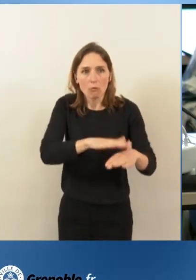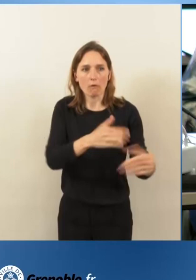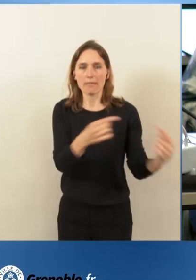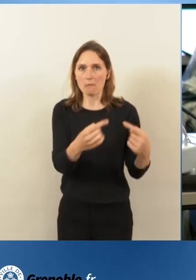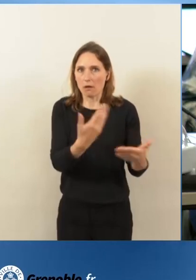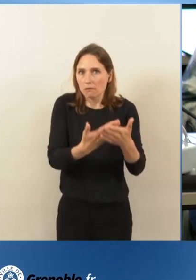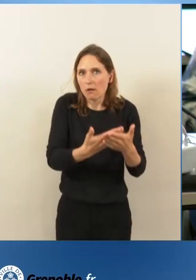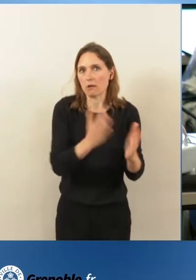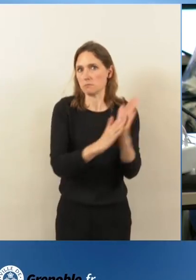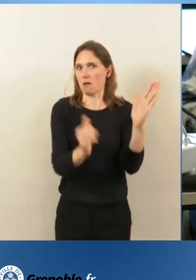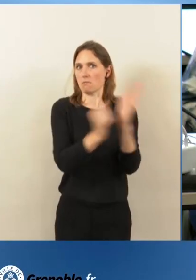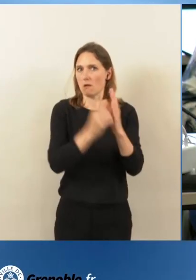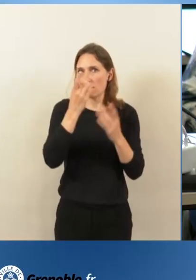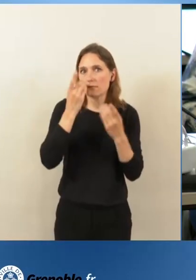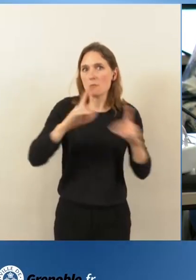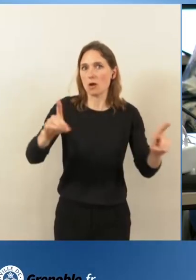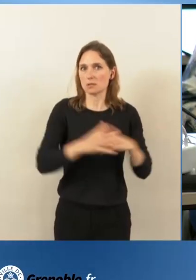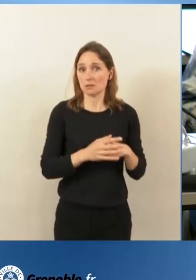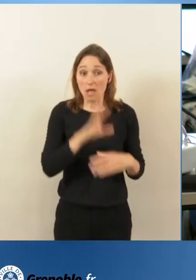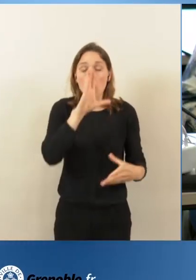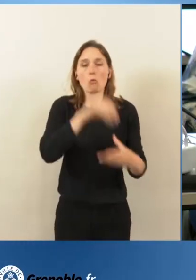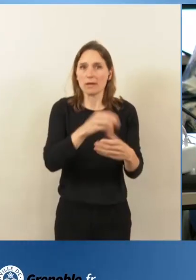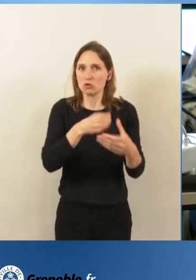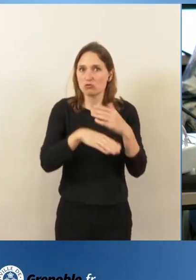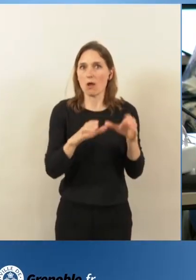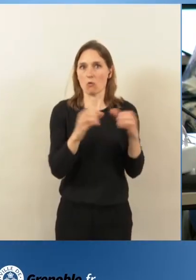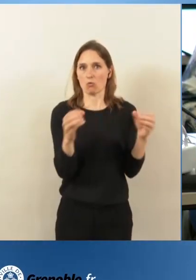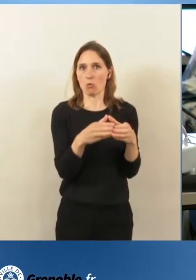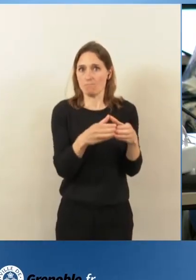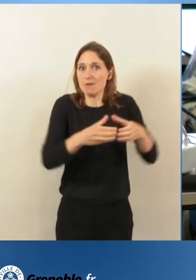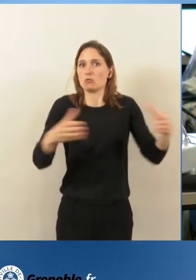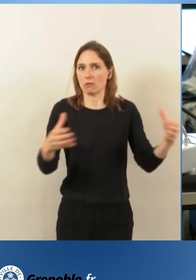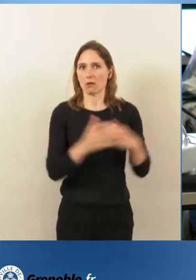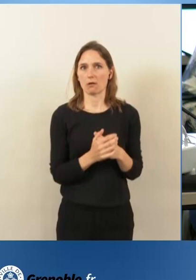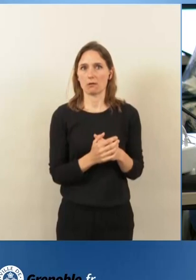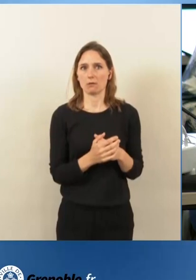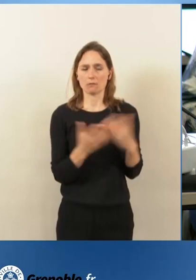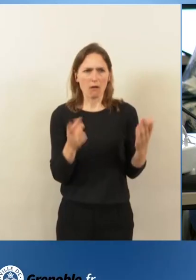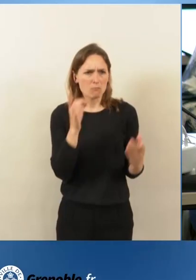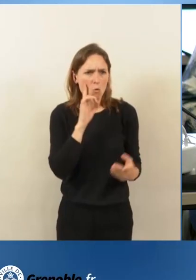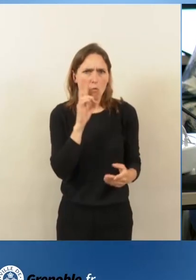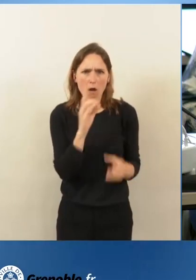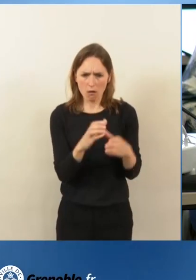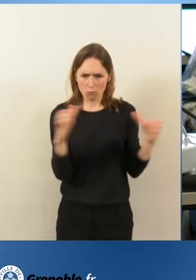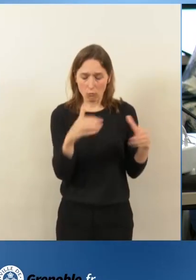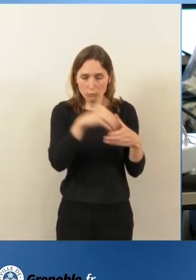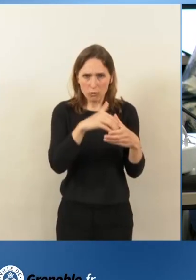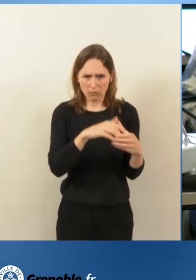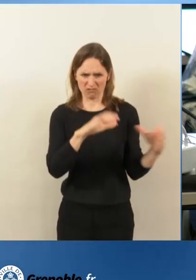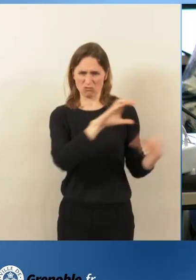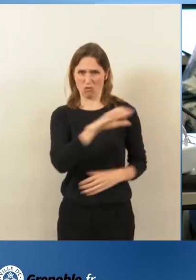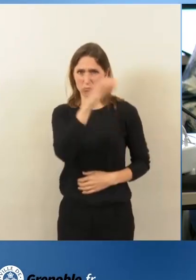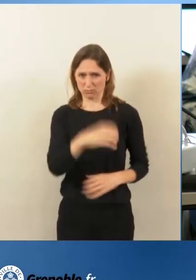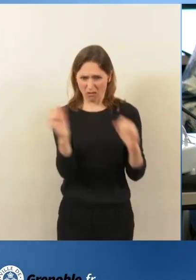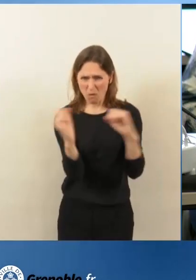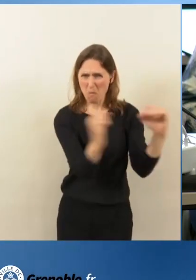un groupe majoritaire d'où est-ce que l'on peut concevoir que dans un groupe politique on soit d'accord à 100% sur